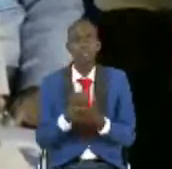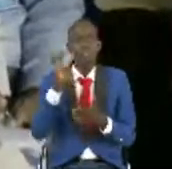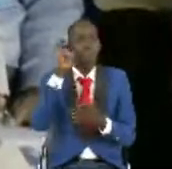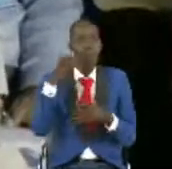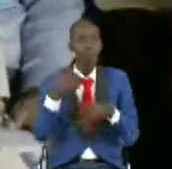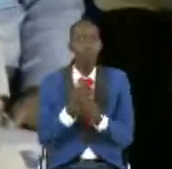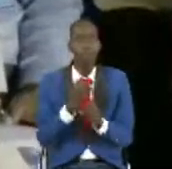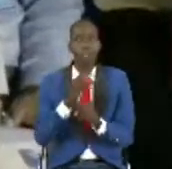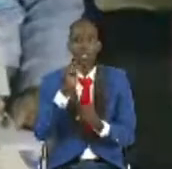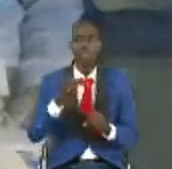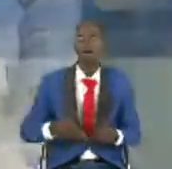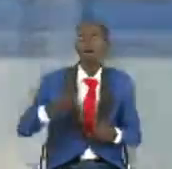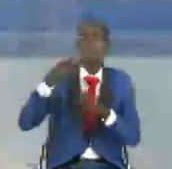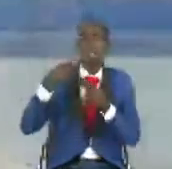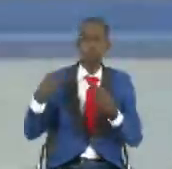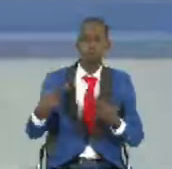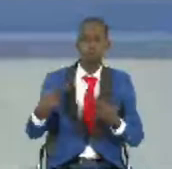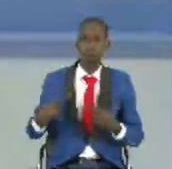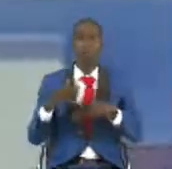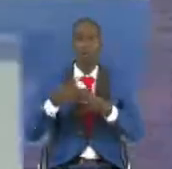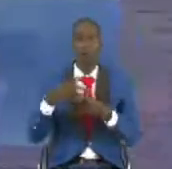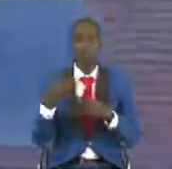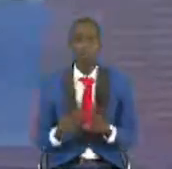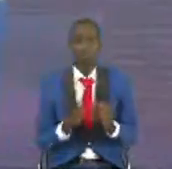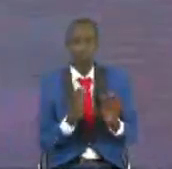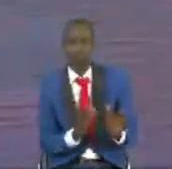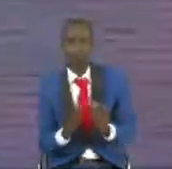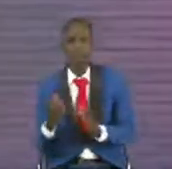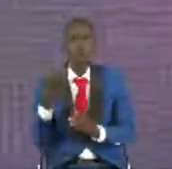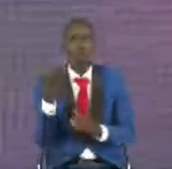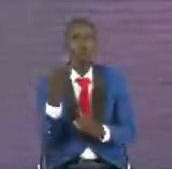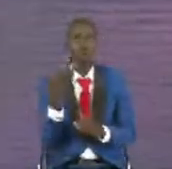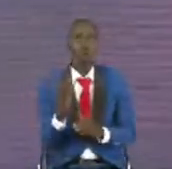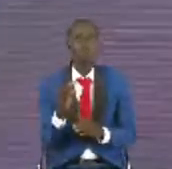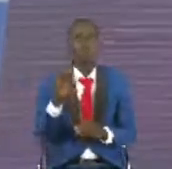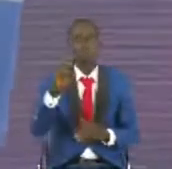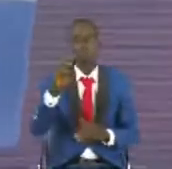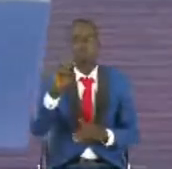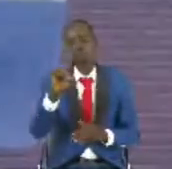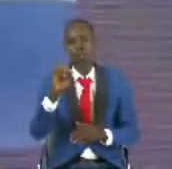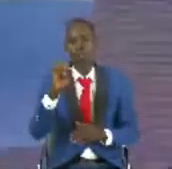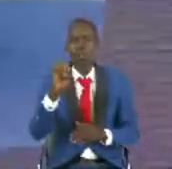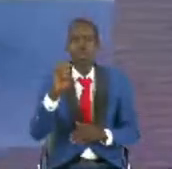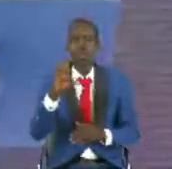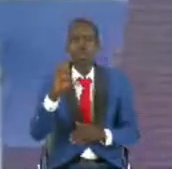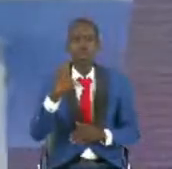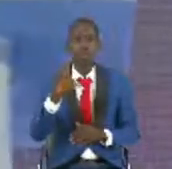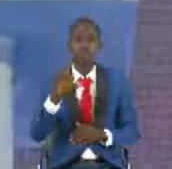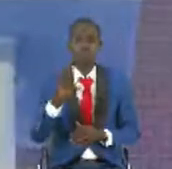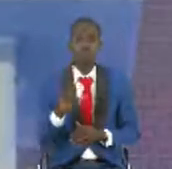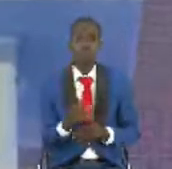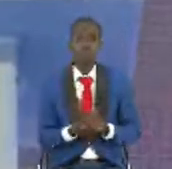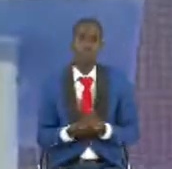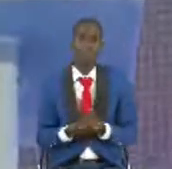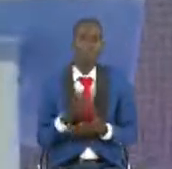Et rendu, ayant été fait souverain sacrificateur pour toujours, selon l'ordre de Melchisédek. Maintenant, nous venons en